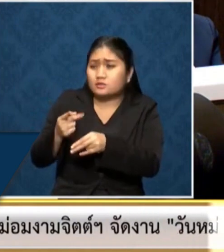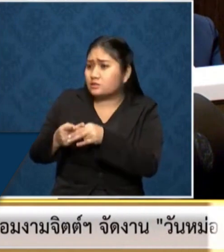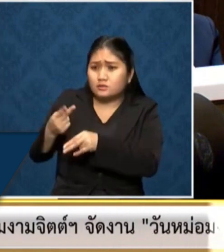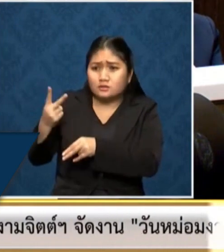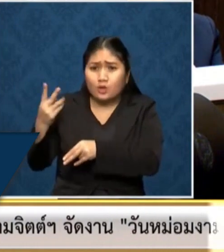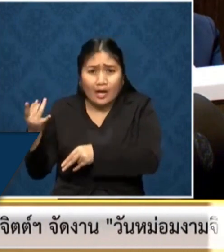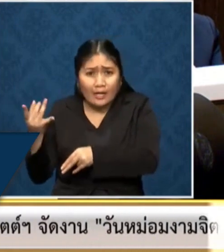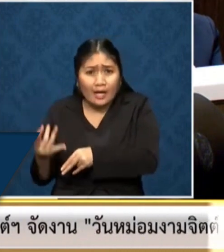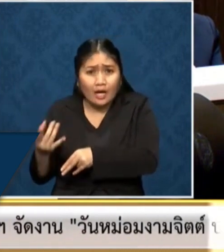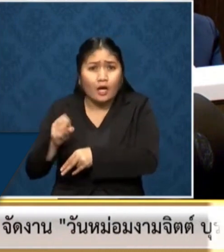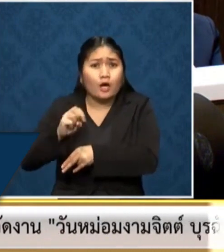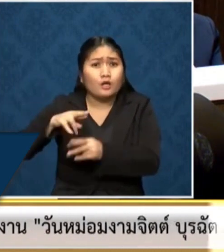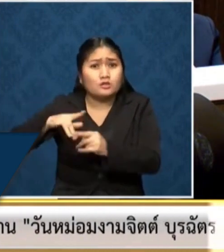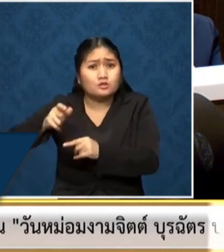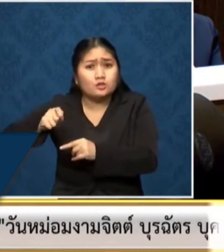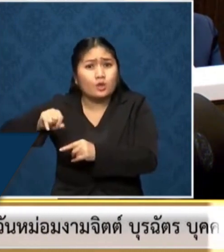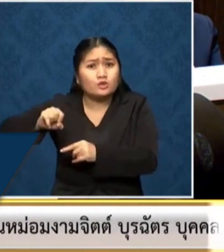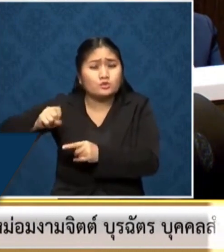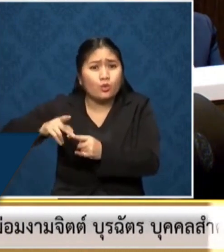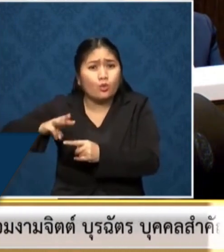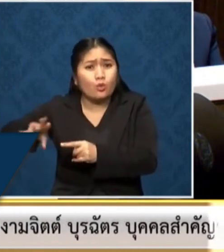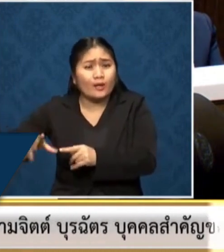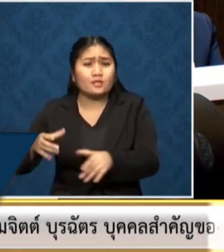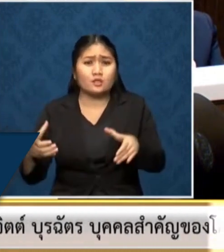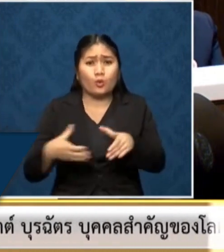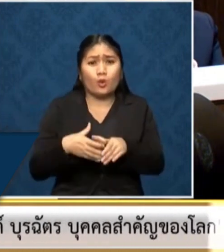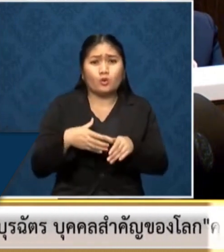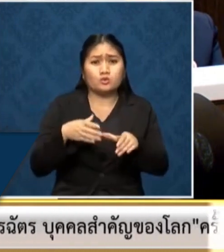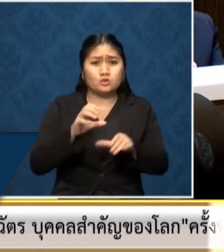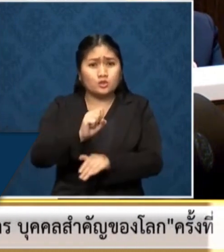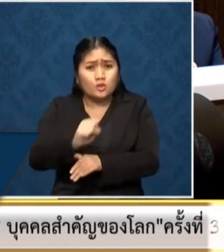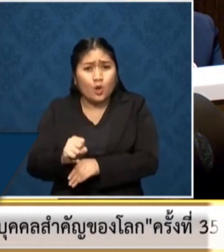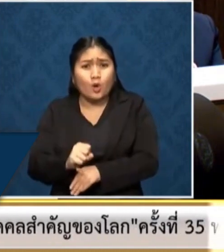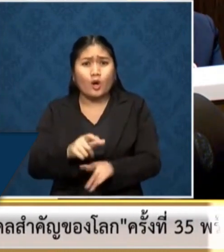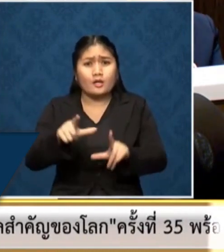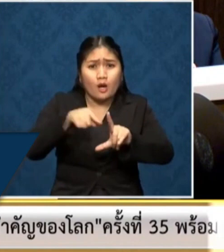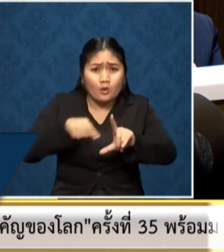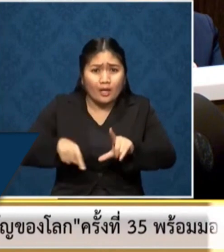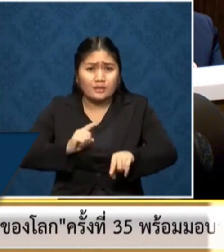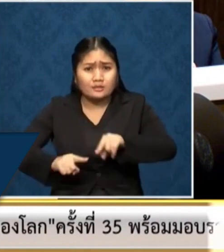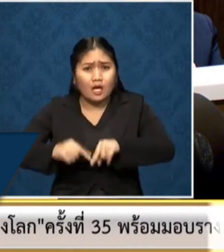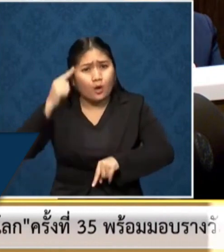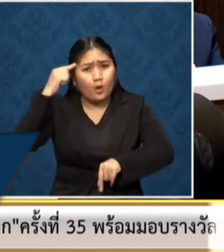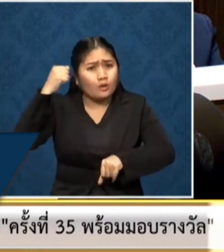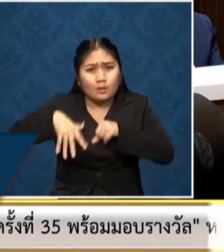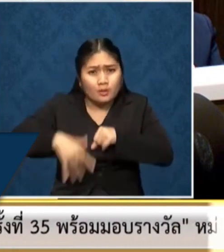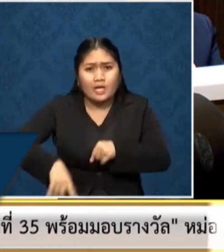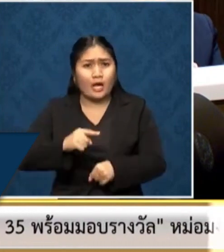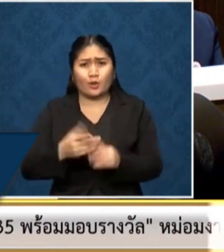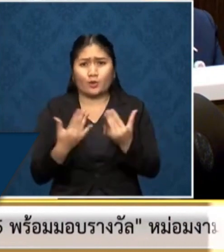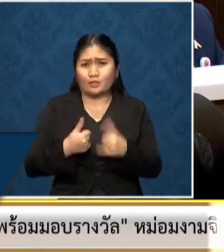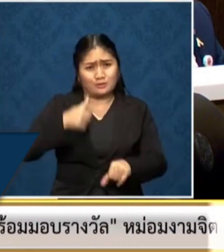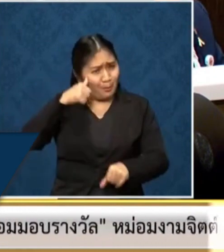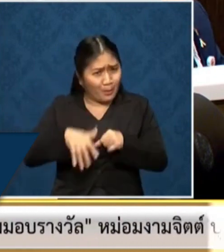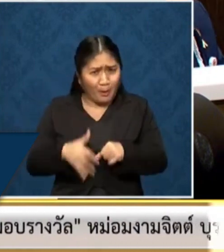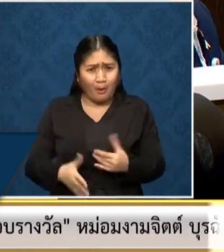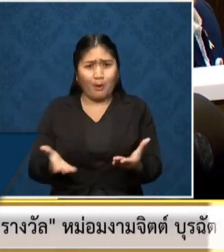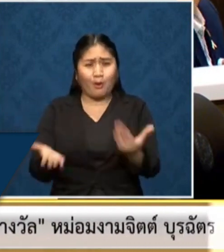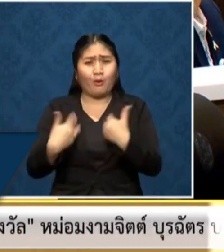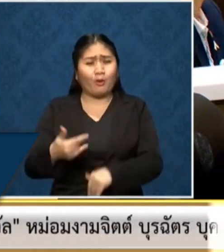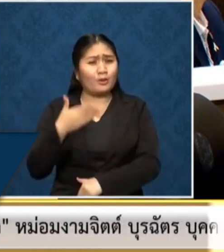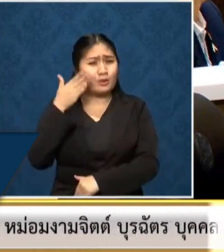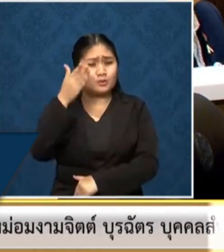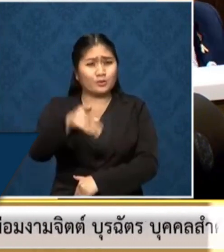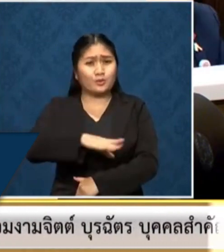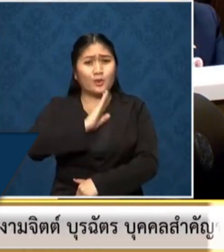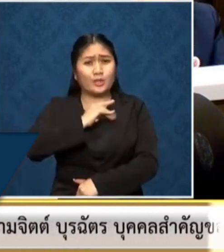ุวรรณที่อยู่ที่จัหวดตากสอสอ 9 ไลรอบนี้ 150 ครัยจำไมหมดรบหน้า 300 ยแล้วกัให่แต่เรีนต่